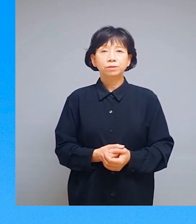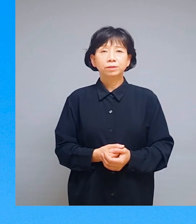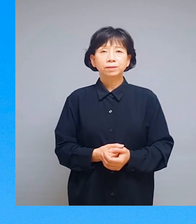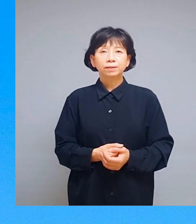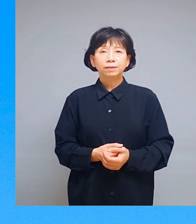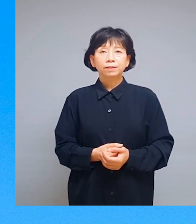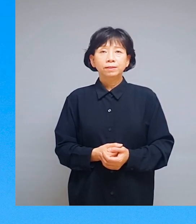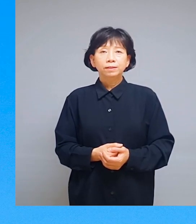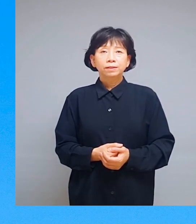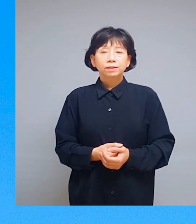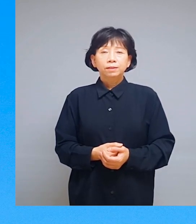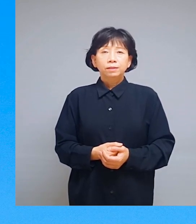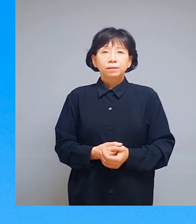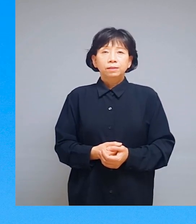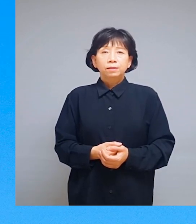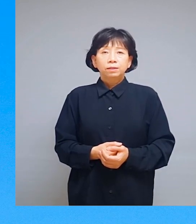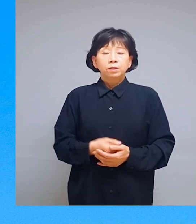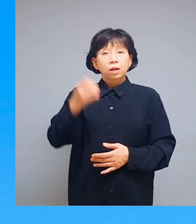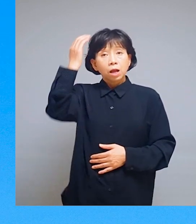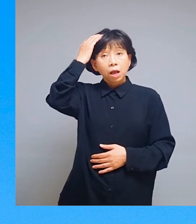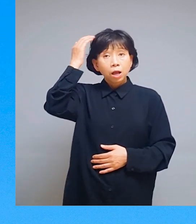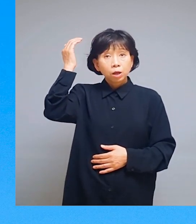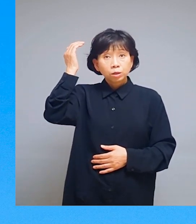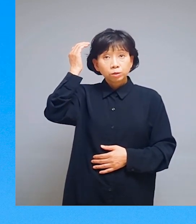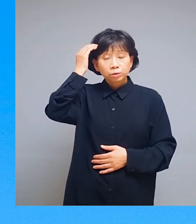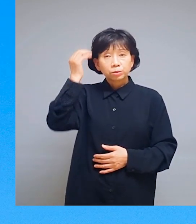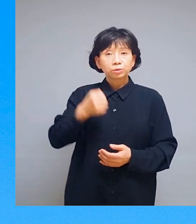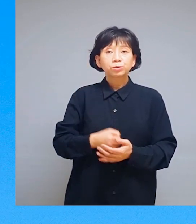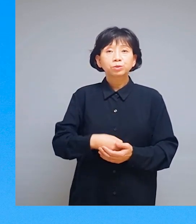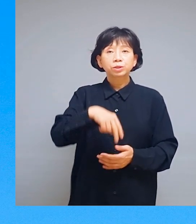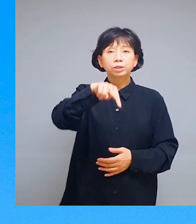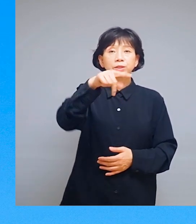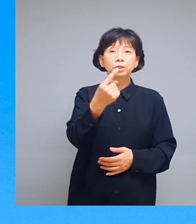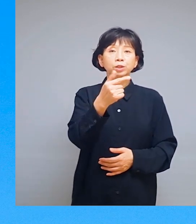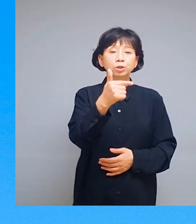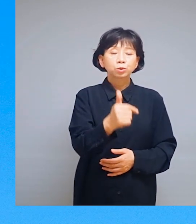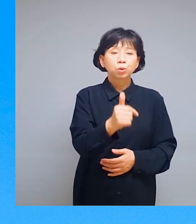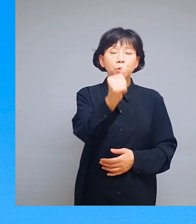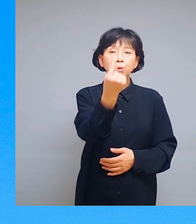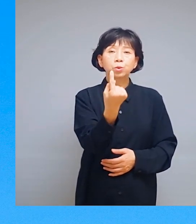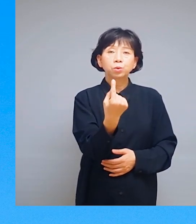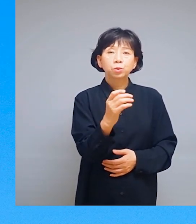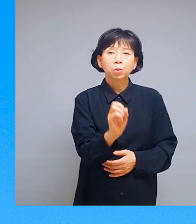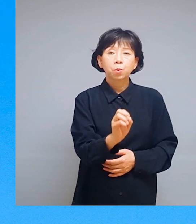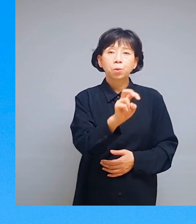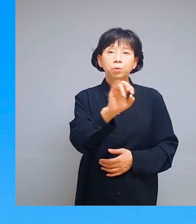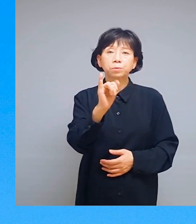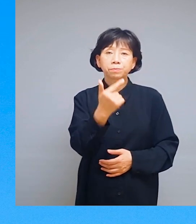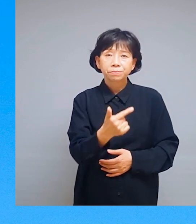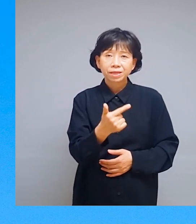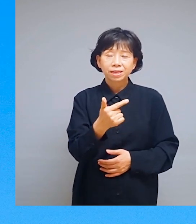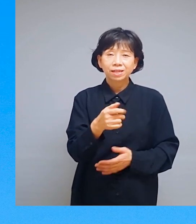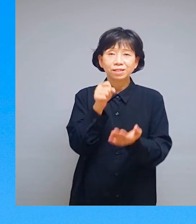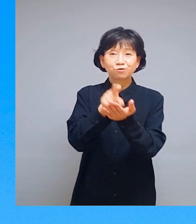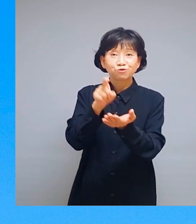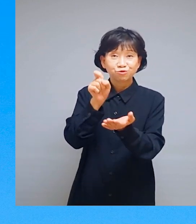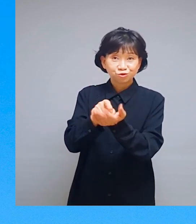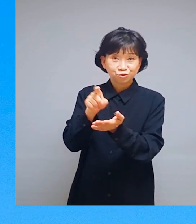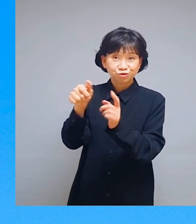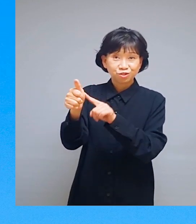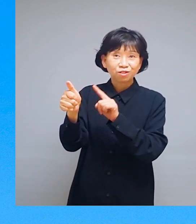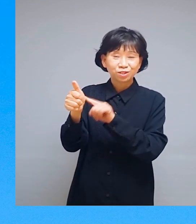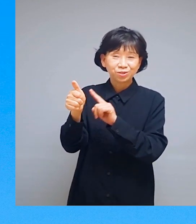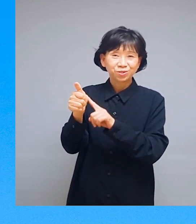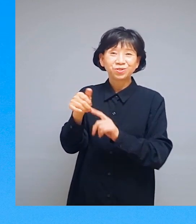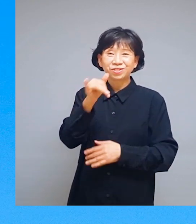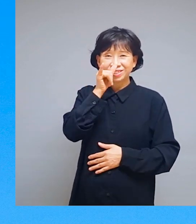손흥민을 보유하고 있는 나라라 그러더라고요, 우리나라가. 네. 은혜의 찬양들을 보유하고 있는 교회입니다. 네. 오늘 은혜로운